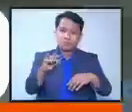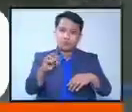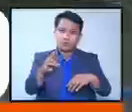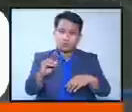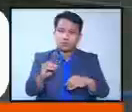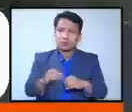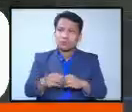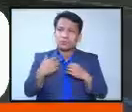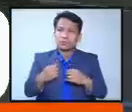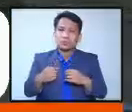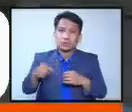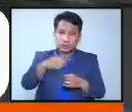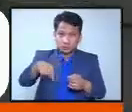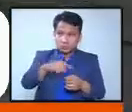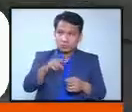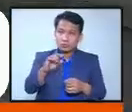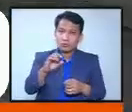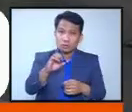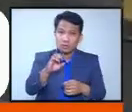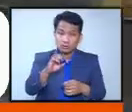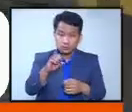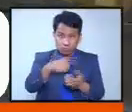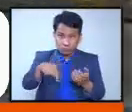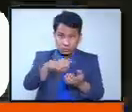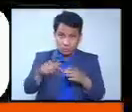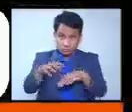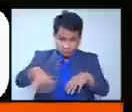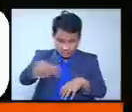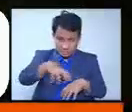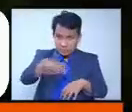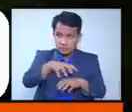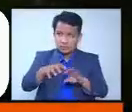Dito tumama ang mata ng bagyo bago tuluyang bumalik sa dagat.